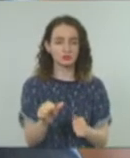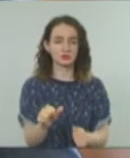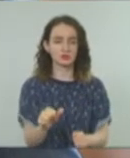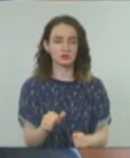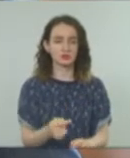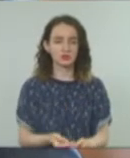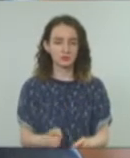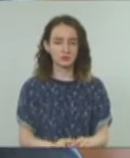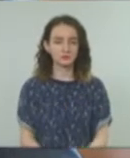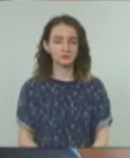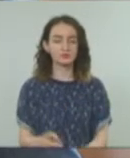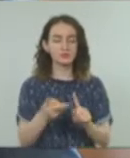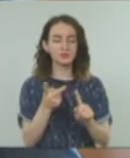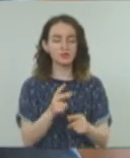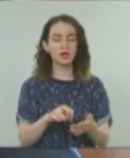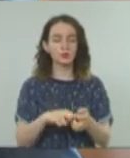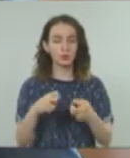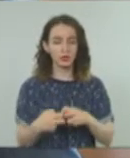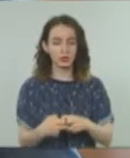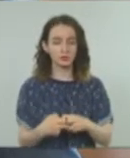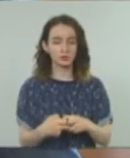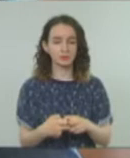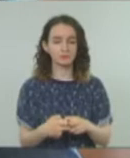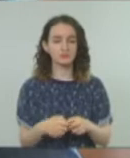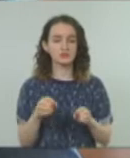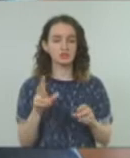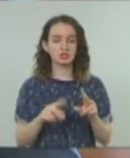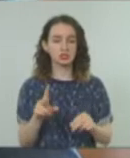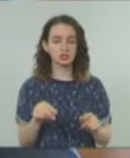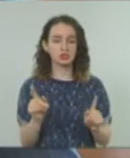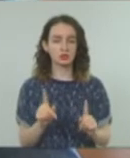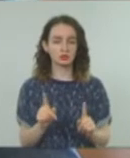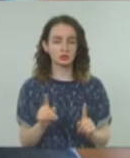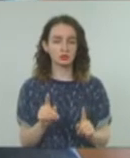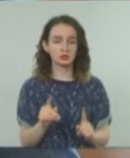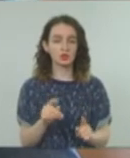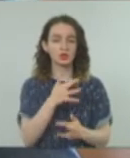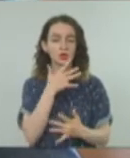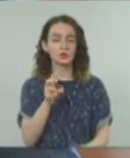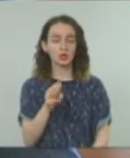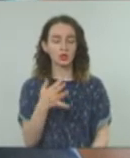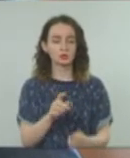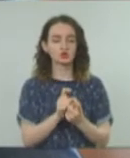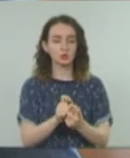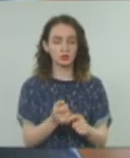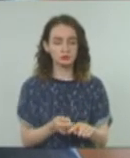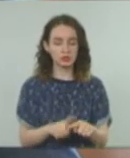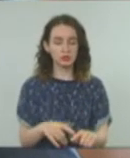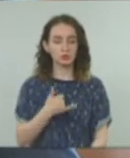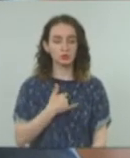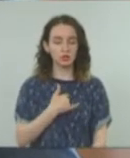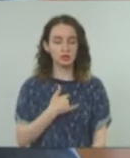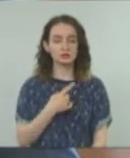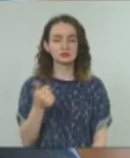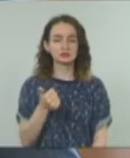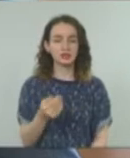проблема. Вторая проблема еще есть. Я тоже считаю, что мы много лет уже с этим боремся. То есть у нас тоже одни из